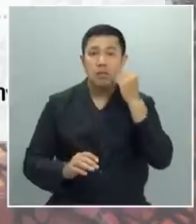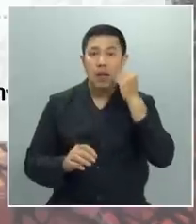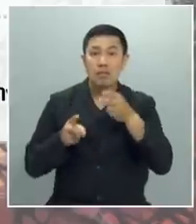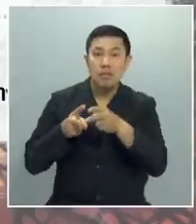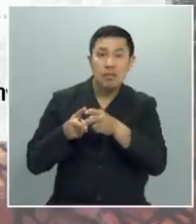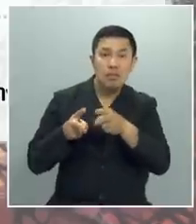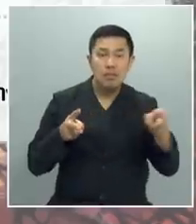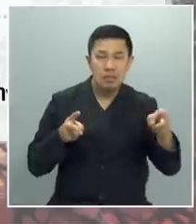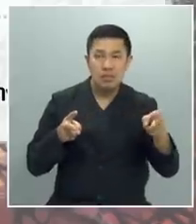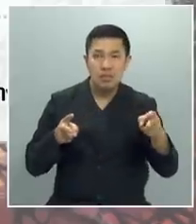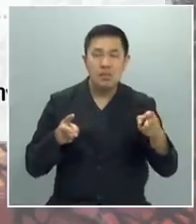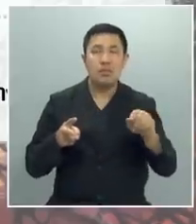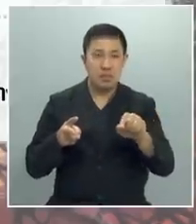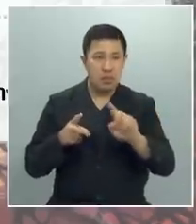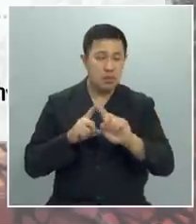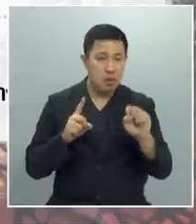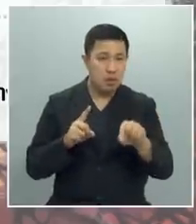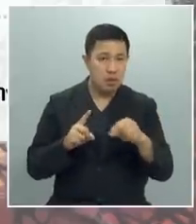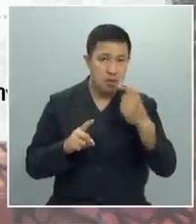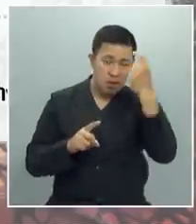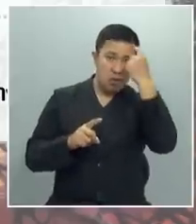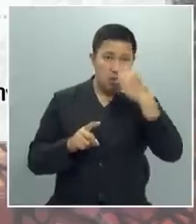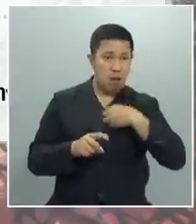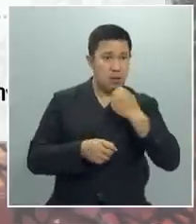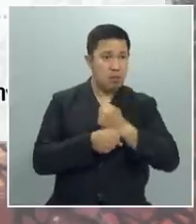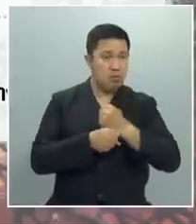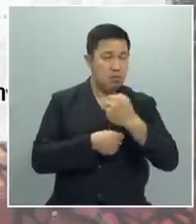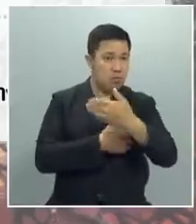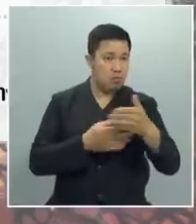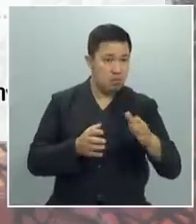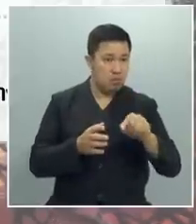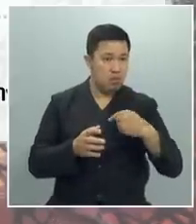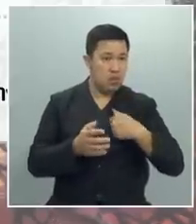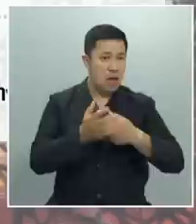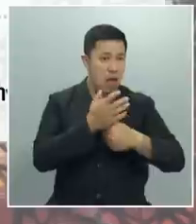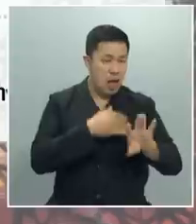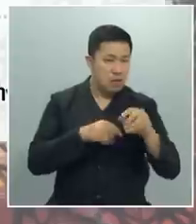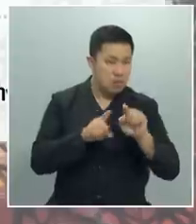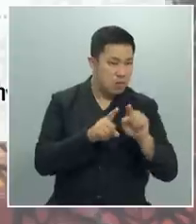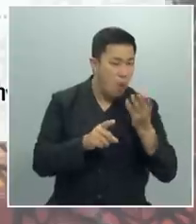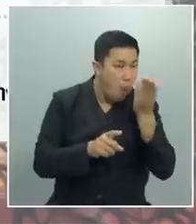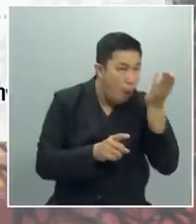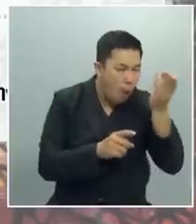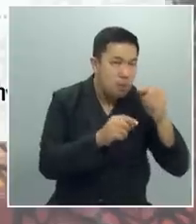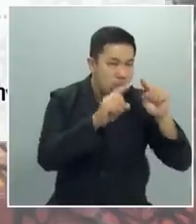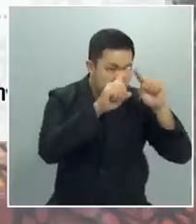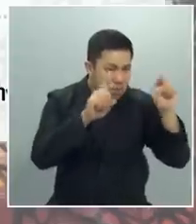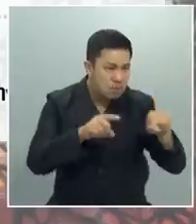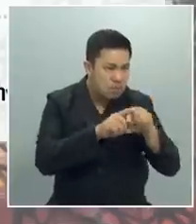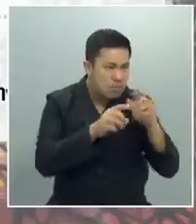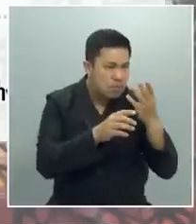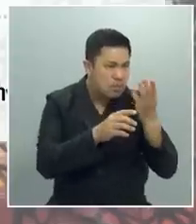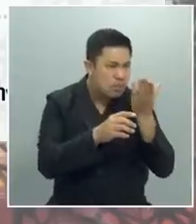แต่ผมดันตอนนั้นเอ่อคิดจะทำออฟฟิศไปขายไว้แบบกิจการขนาดเล็กไปขอขอมิเตอร์